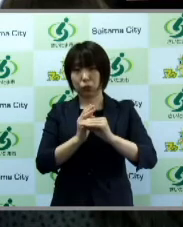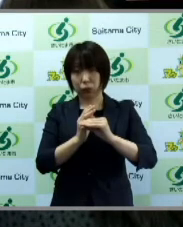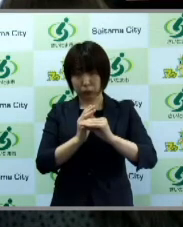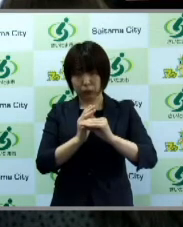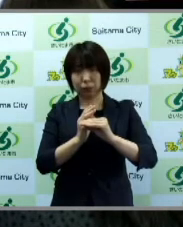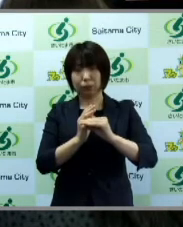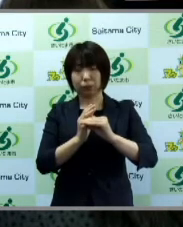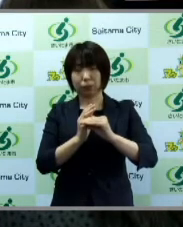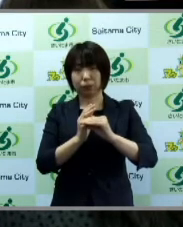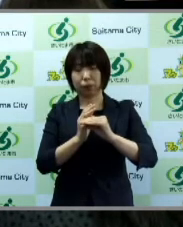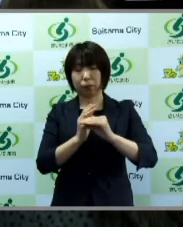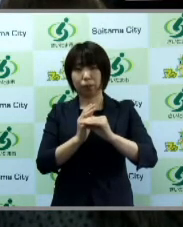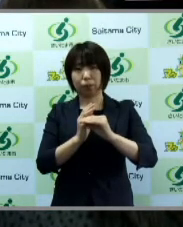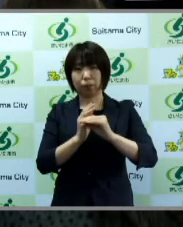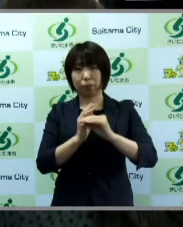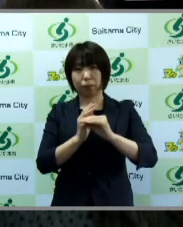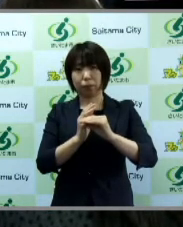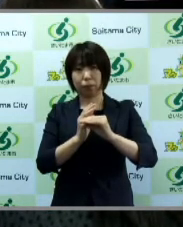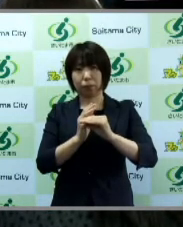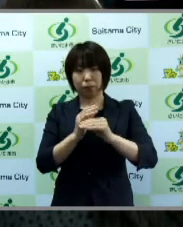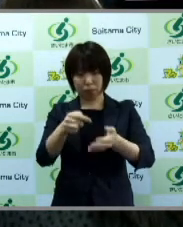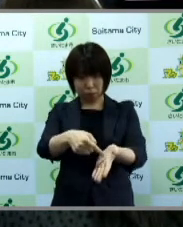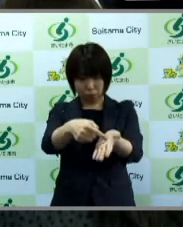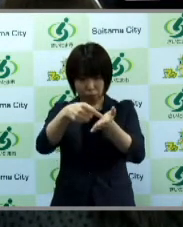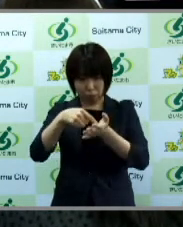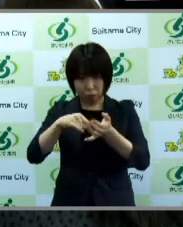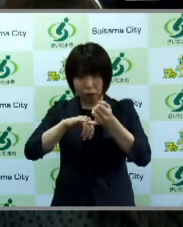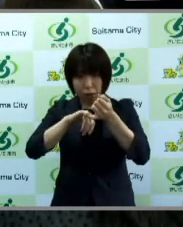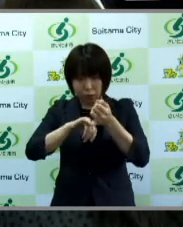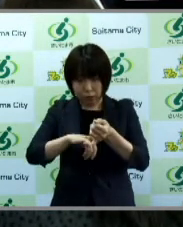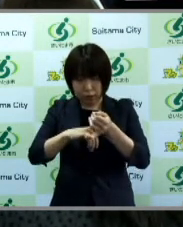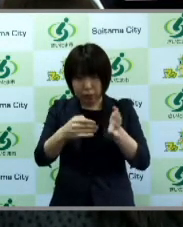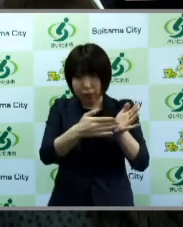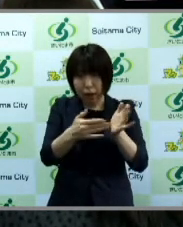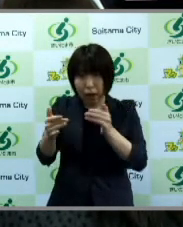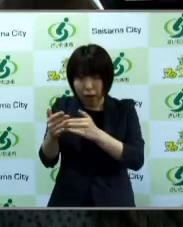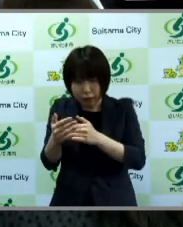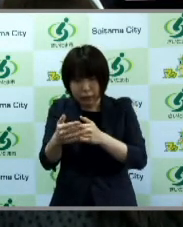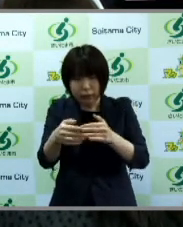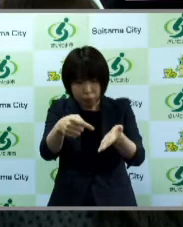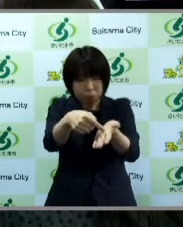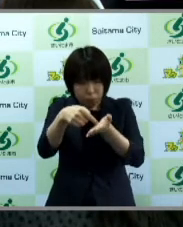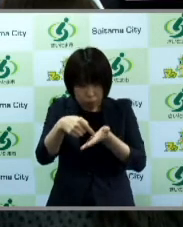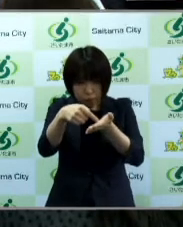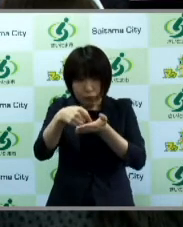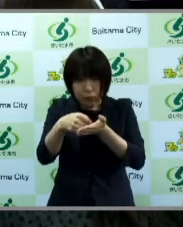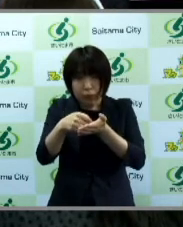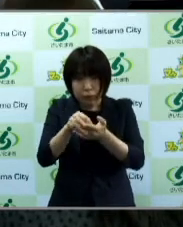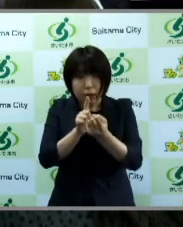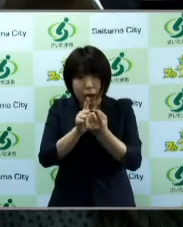予約いただいた範囲で検査を今の体制で、まあ、実施する予定というところでございます。